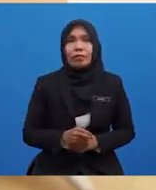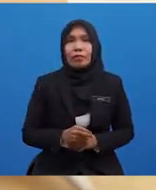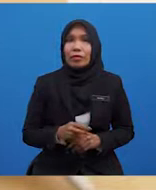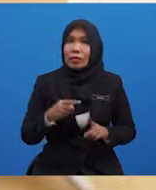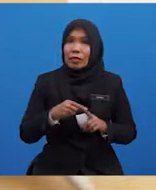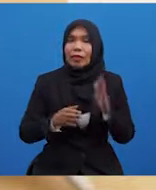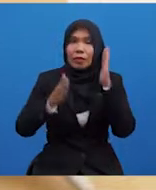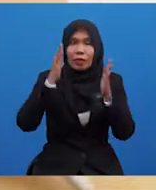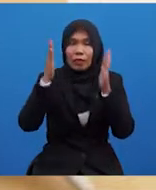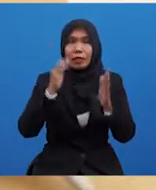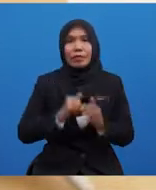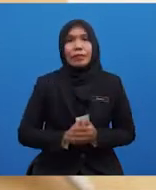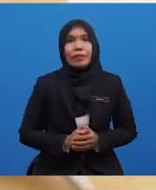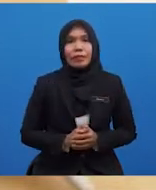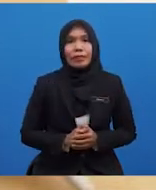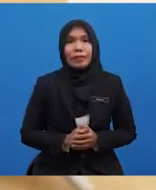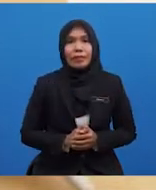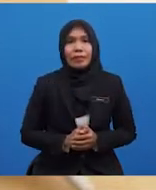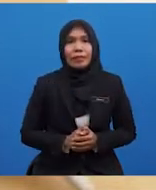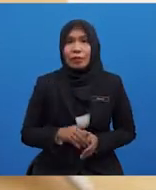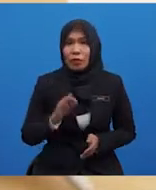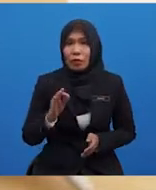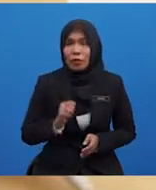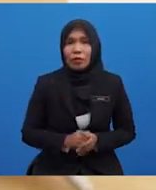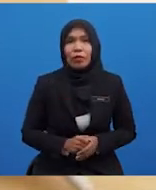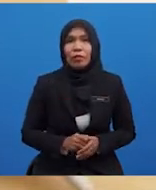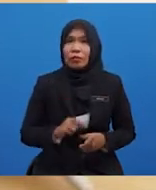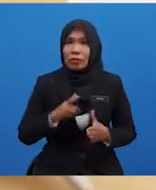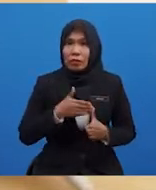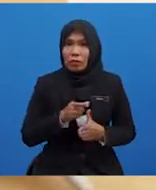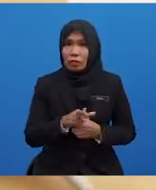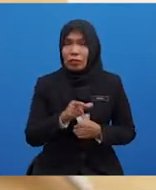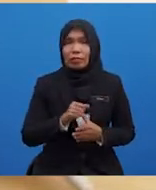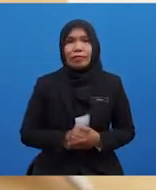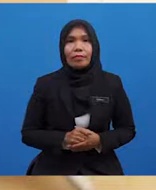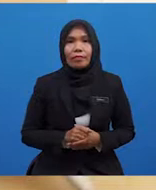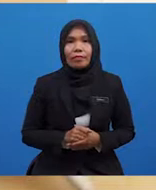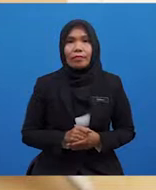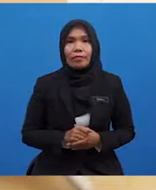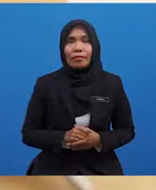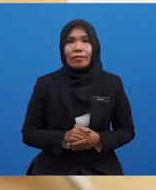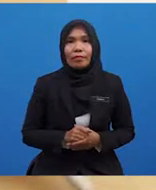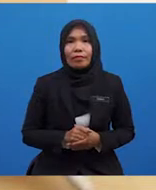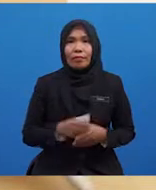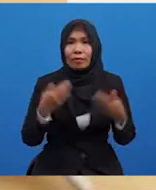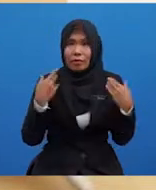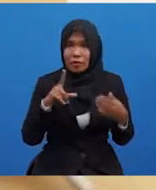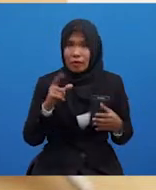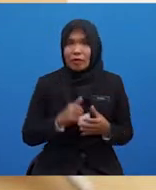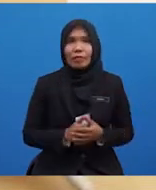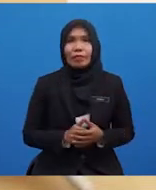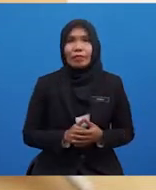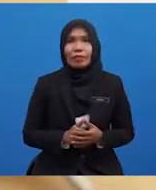dan tidak langsung. Faktor langsung ialah faktor yang paling utama dan